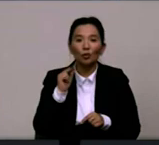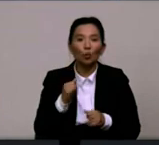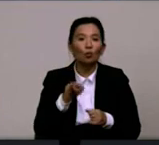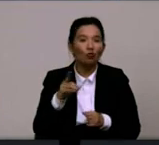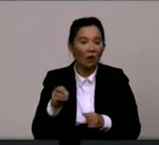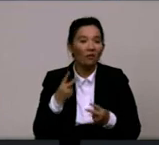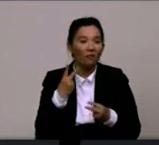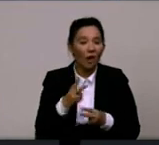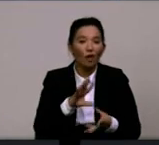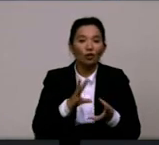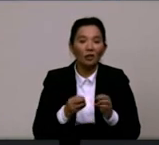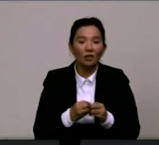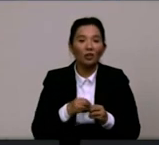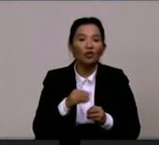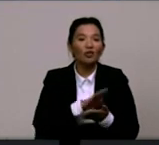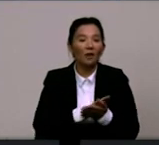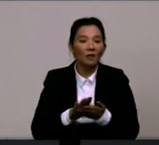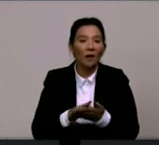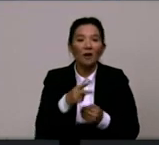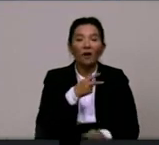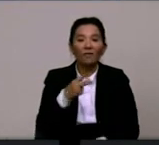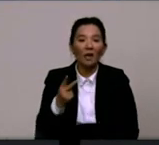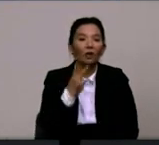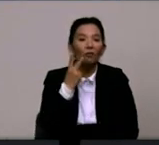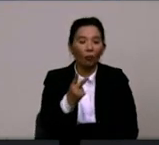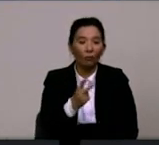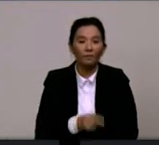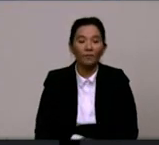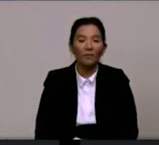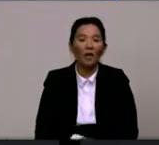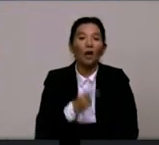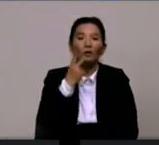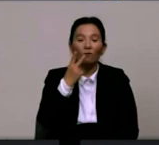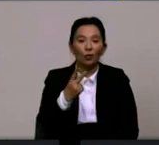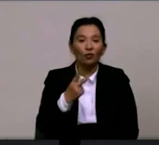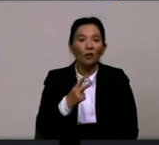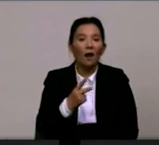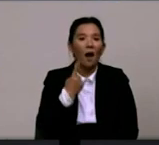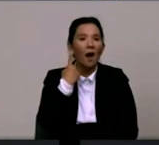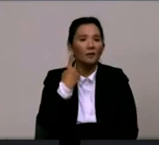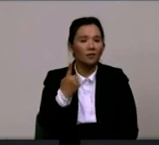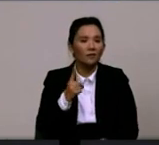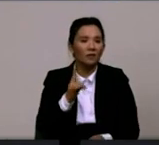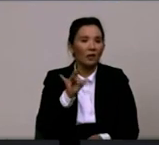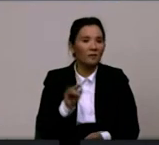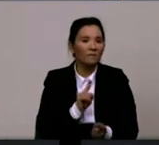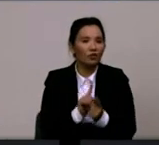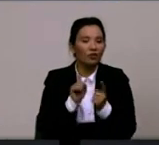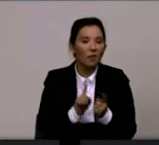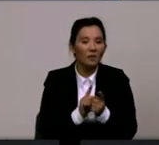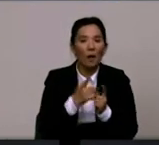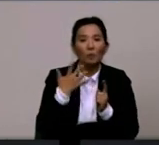уже 2, значит, частота равна 2. Двоечка один раз встречается, а